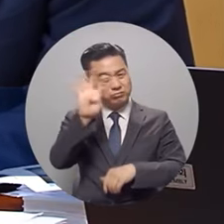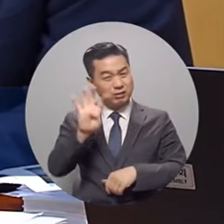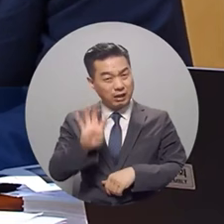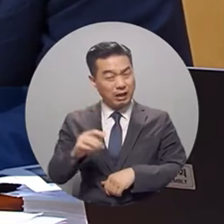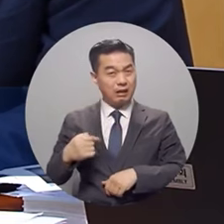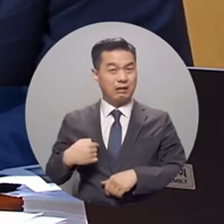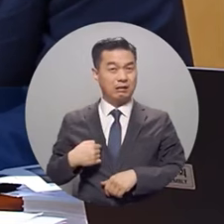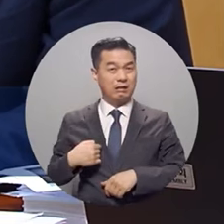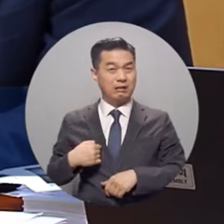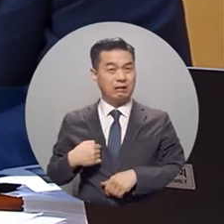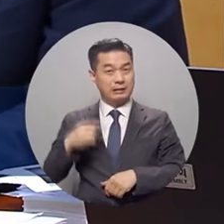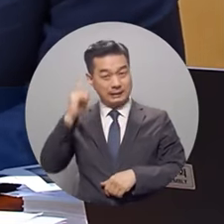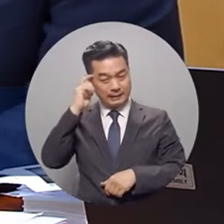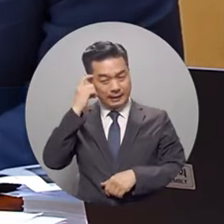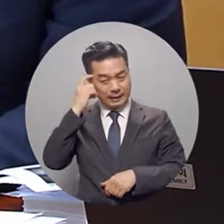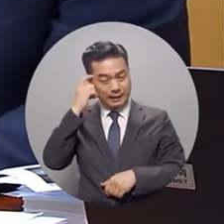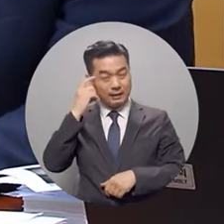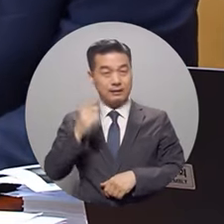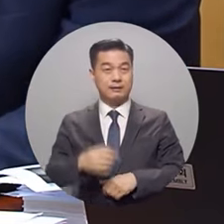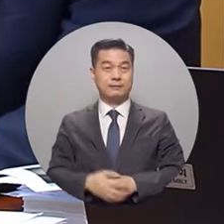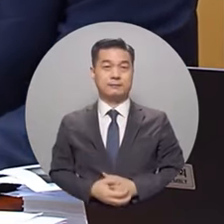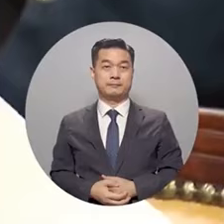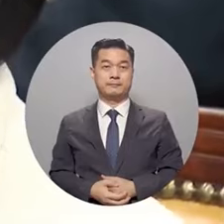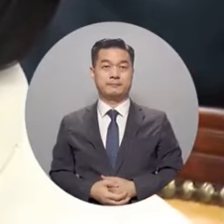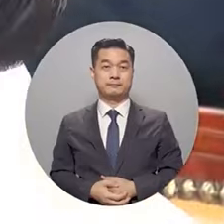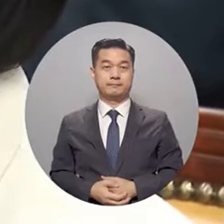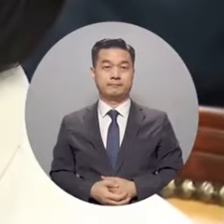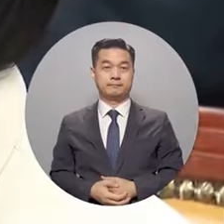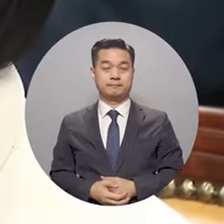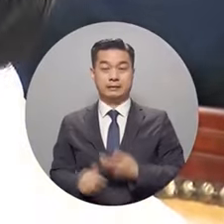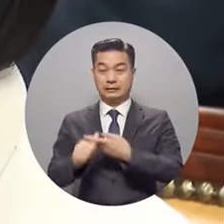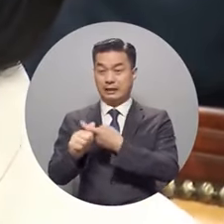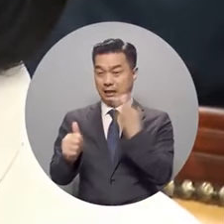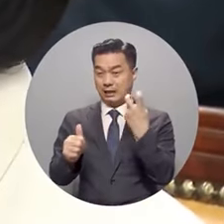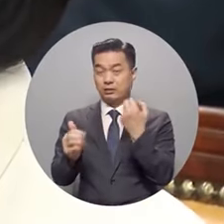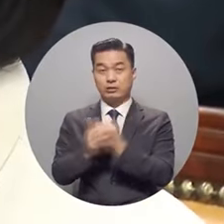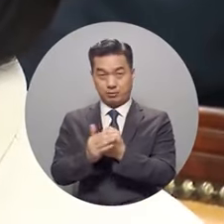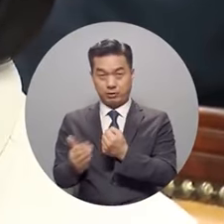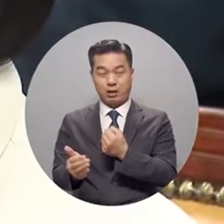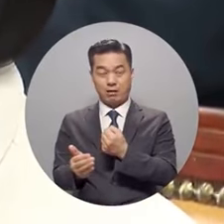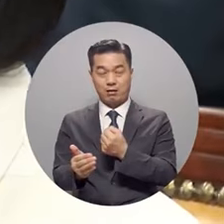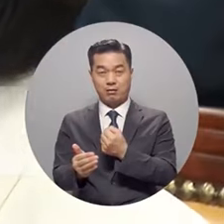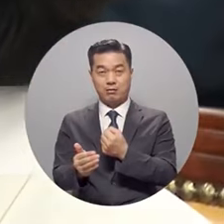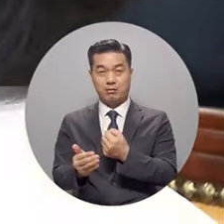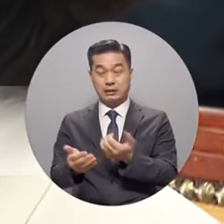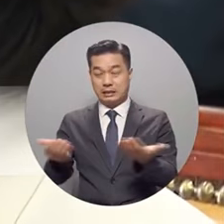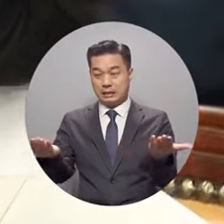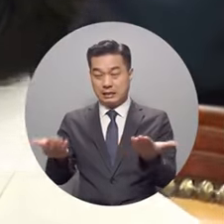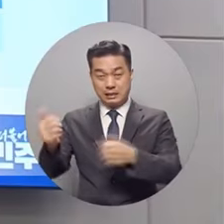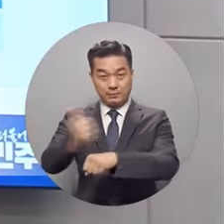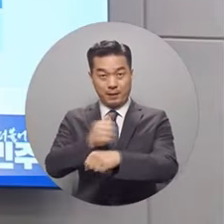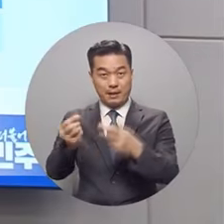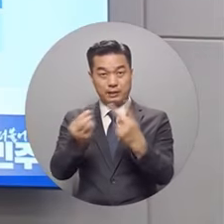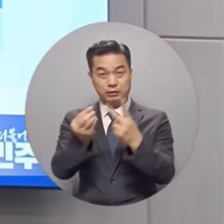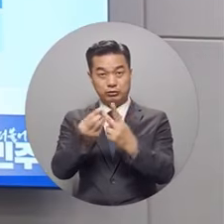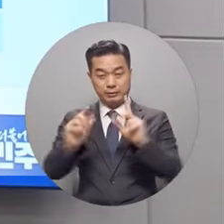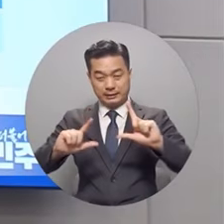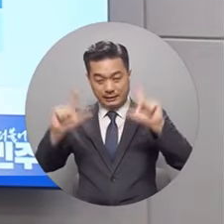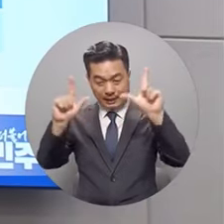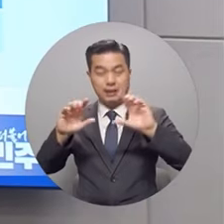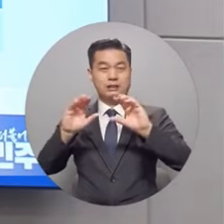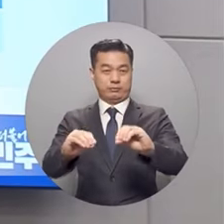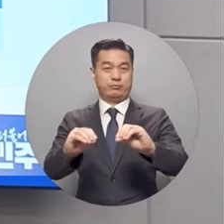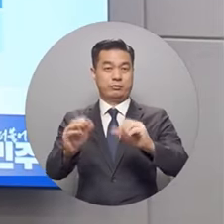우리가 판단하는 거고요. 라는 생각을 하고서 탄핵 소추로 출근 이틀 만에 직무 정지된 이 위원장은 최근까지 두